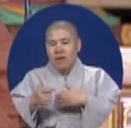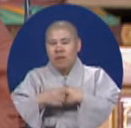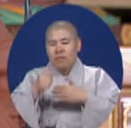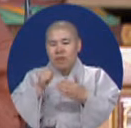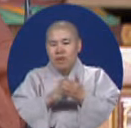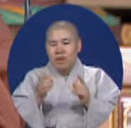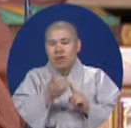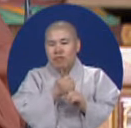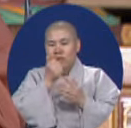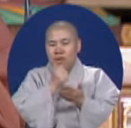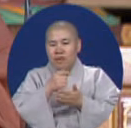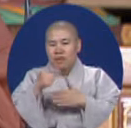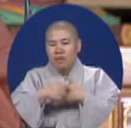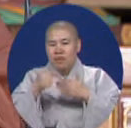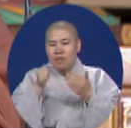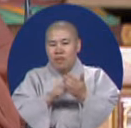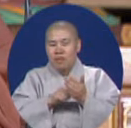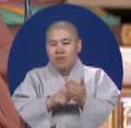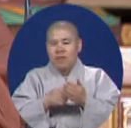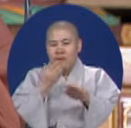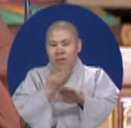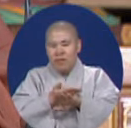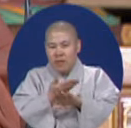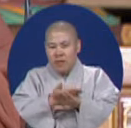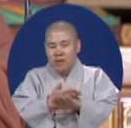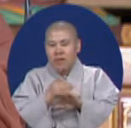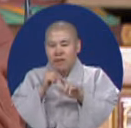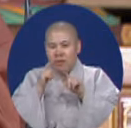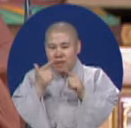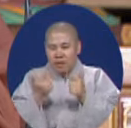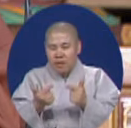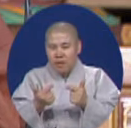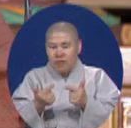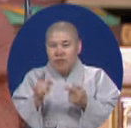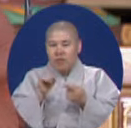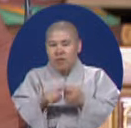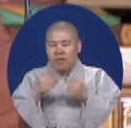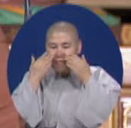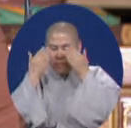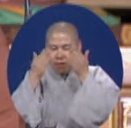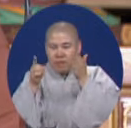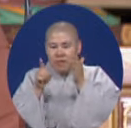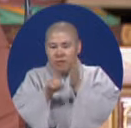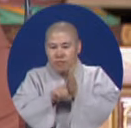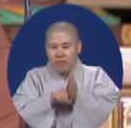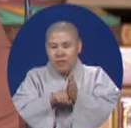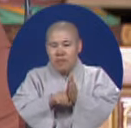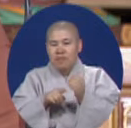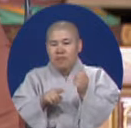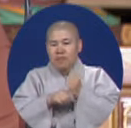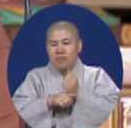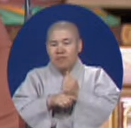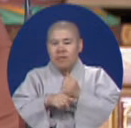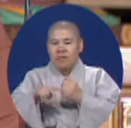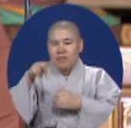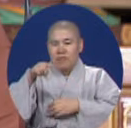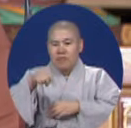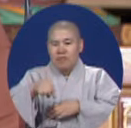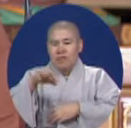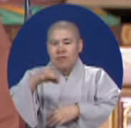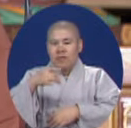부처님 마음이 하나도 다를 바가 없다라는 걸 확실하게 믿는 거예요. 이걸